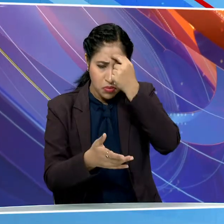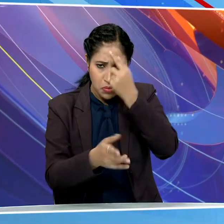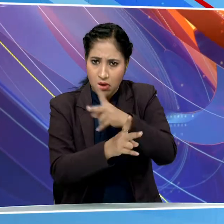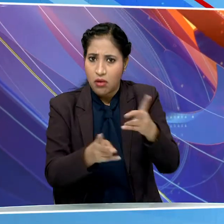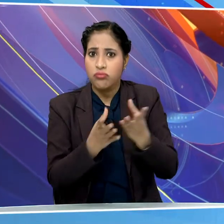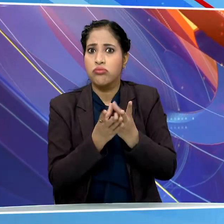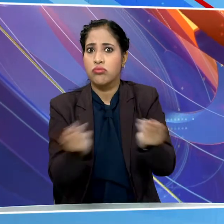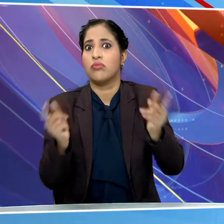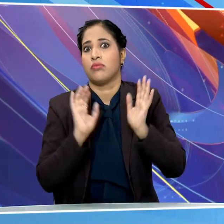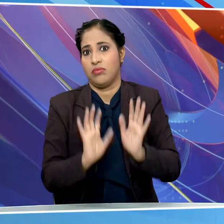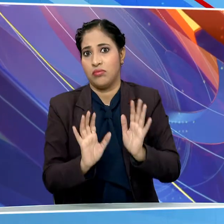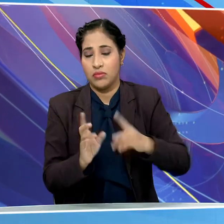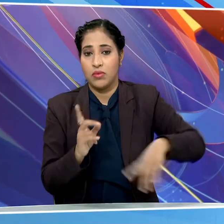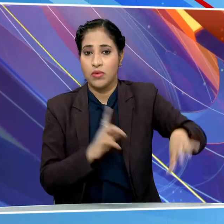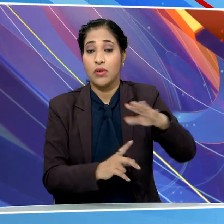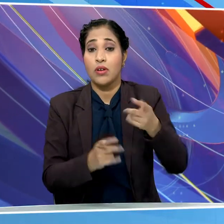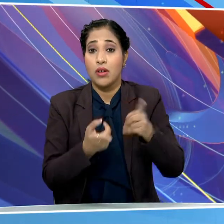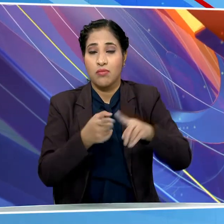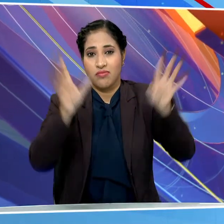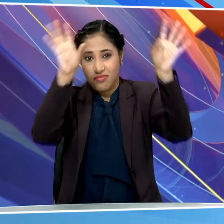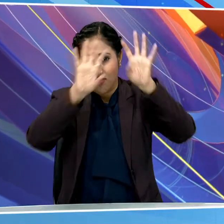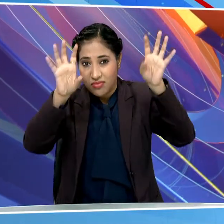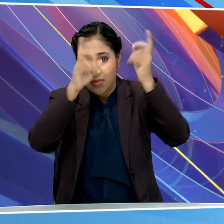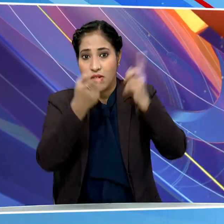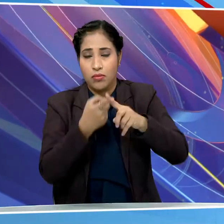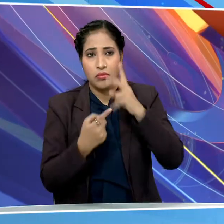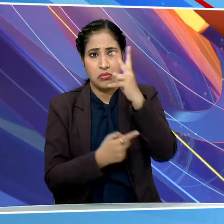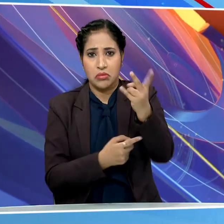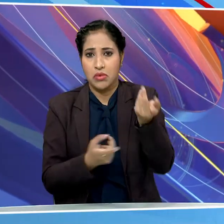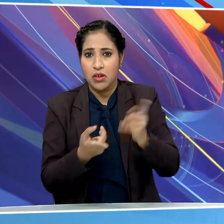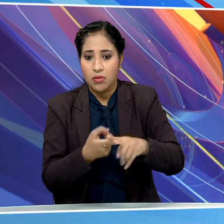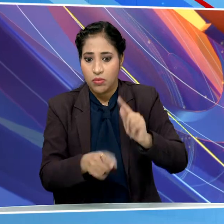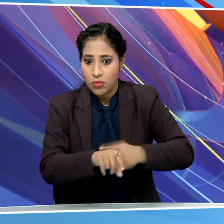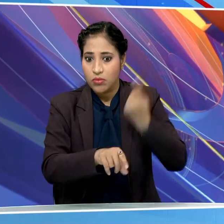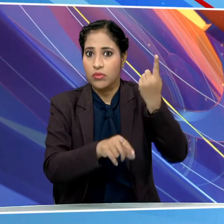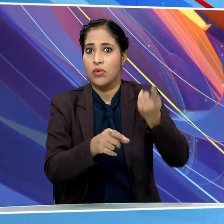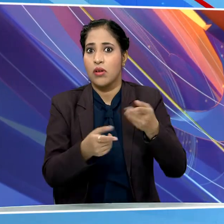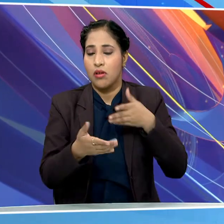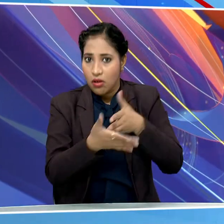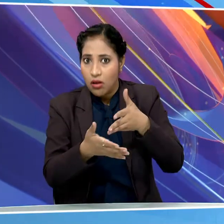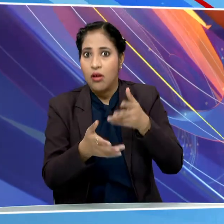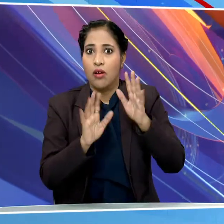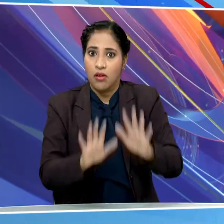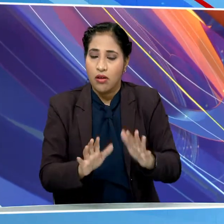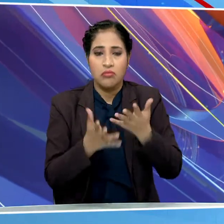चैलेंज अराइजेस वेदर यू लुक एट अपॉर्चुनिटी इन दैट चैलेंज और नॉट।